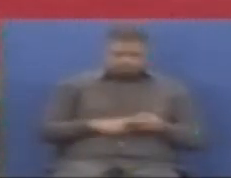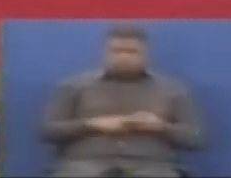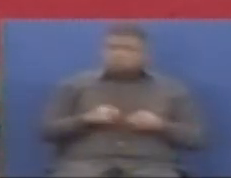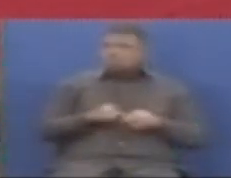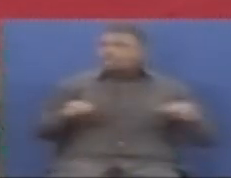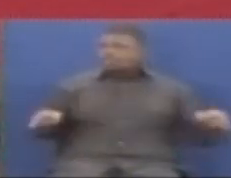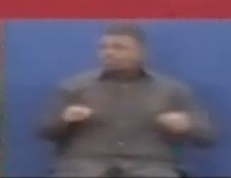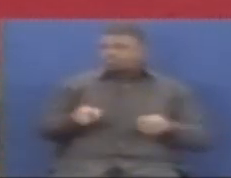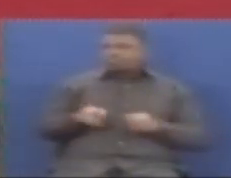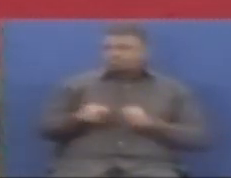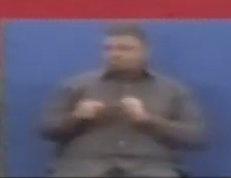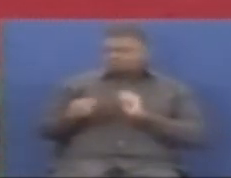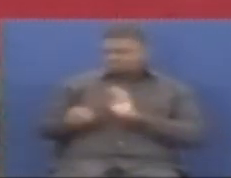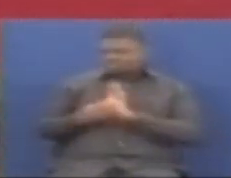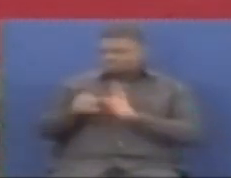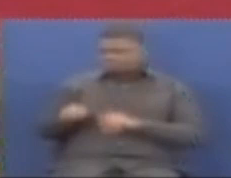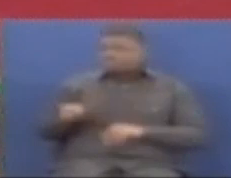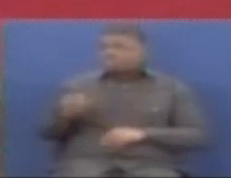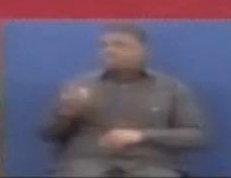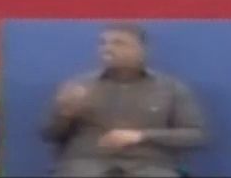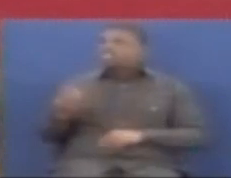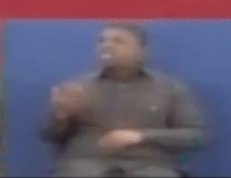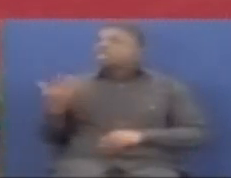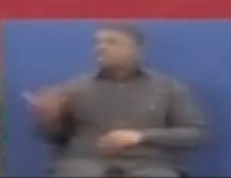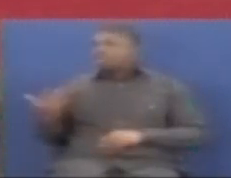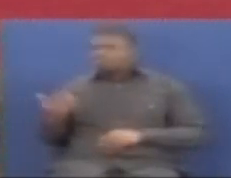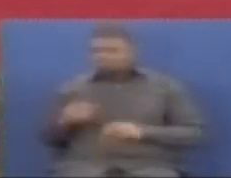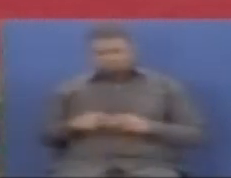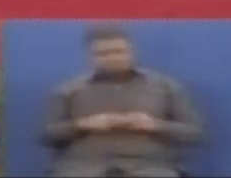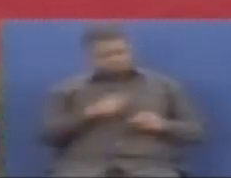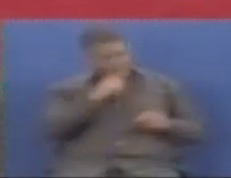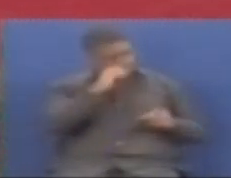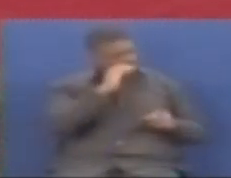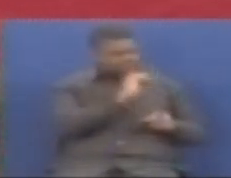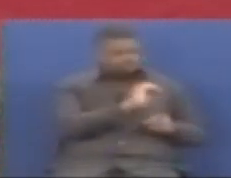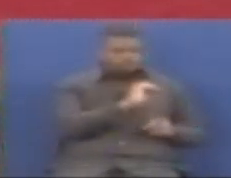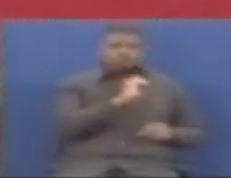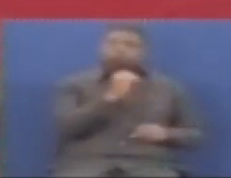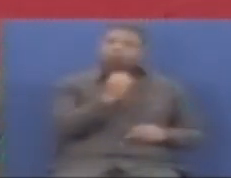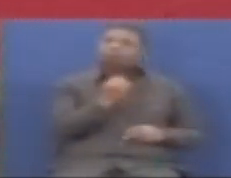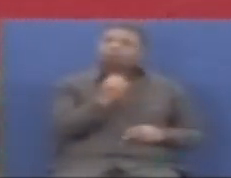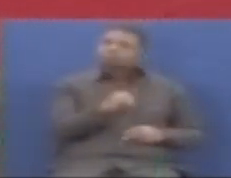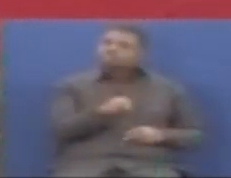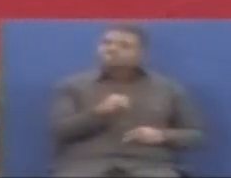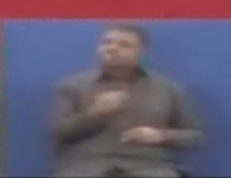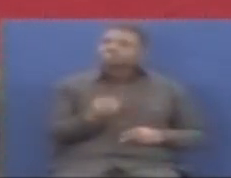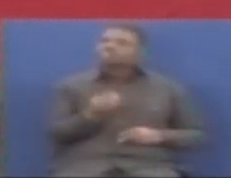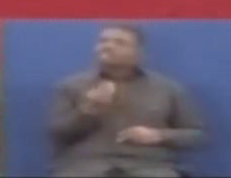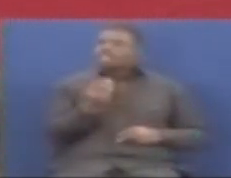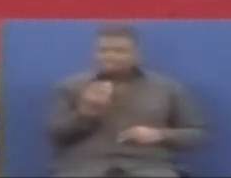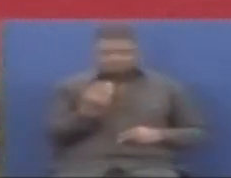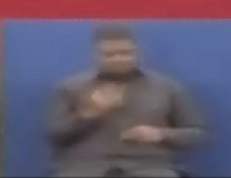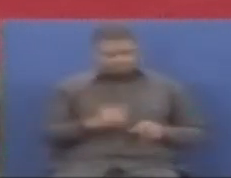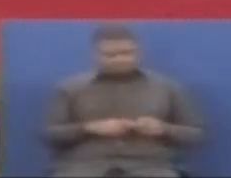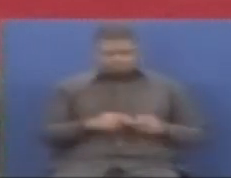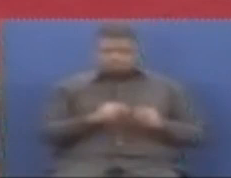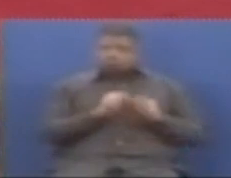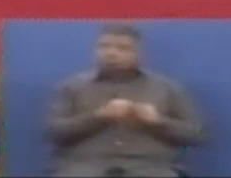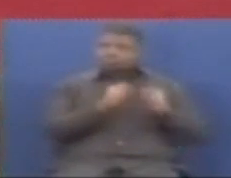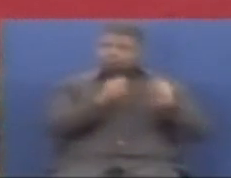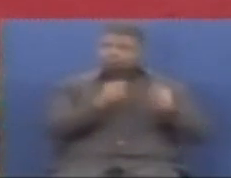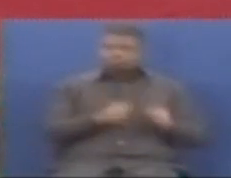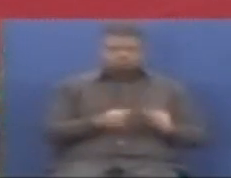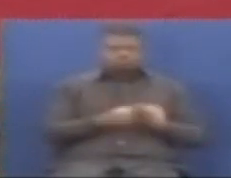urefu wa kilomita 9.45, njia ya umeme wa msongo wa kilovolti 0.4 yenye urefu wa kilomita 48 na ufungaji wa